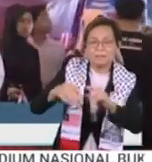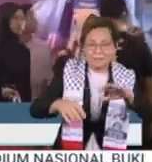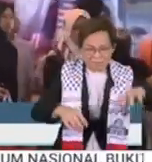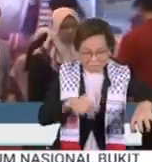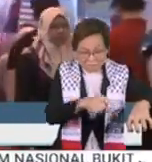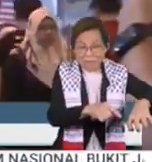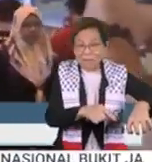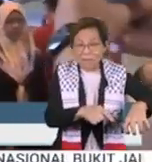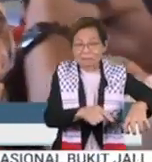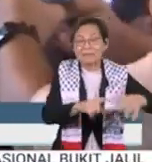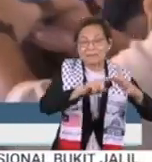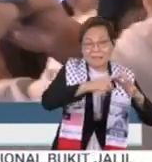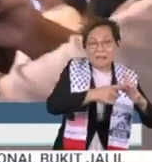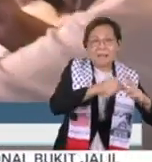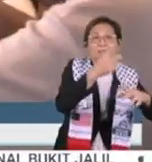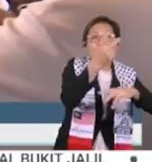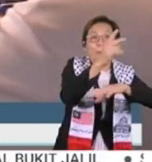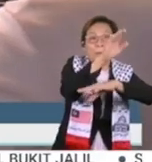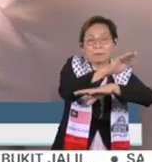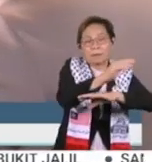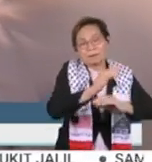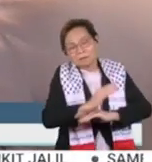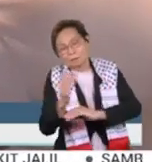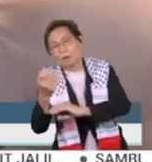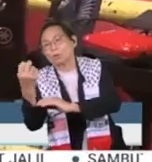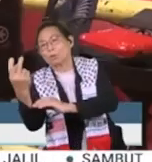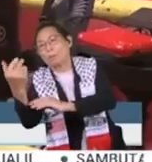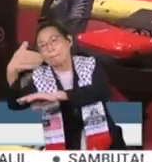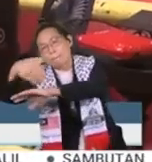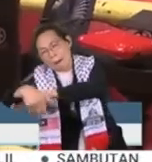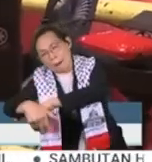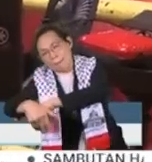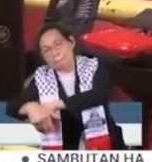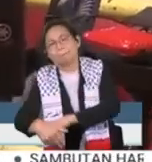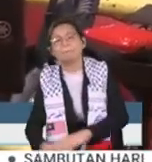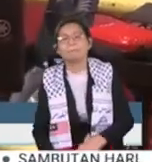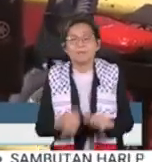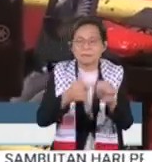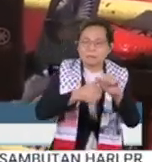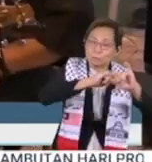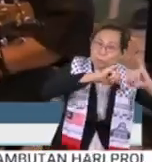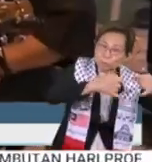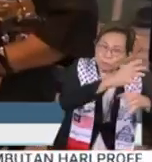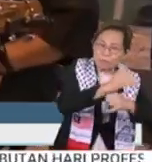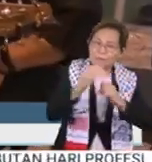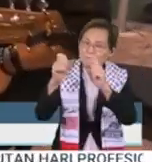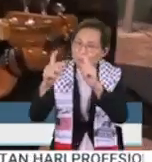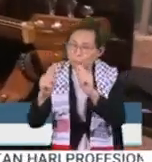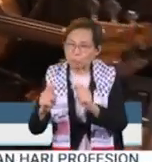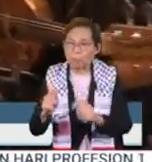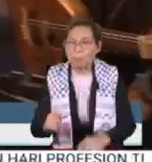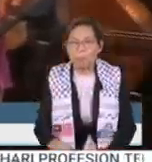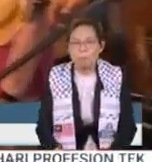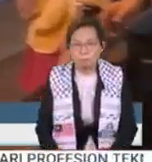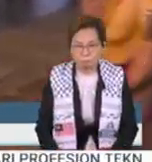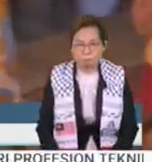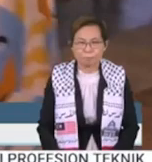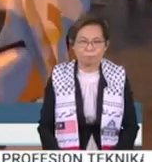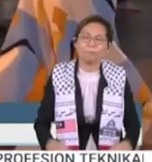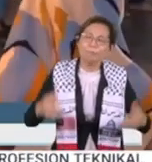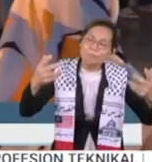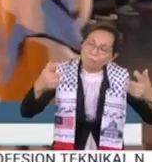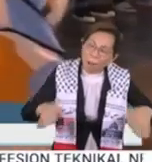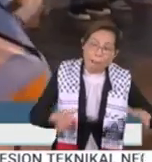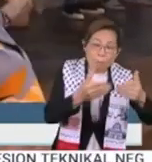ini beroperasi bermula 2 petang hingga 12 tengah malam setiap Jumaat dan Sabtu.